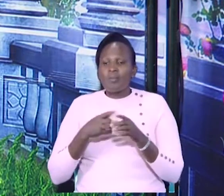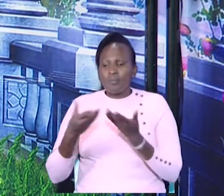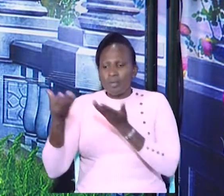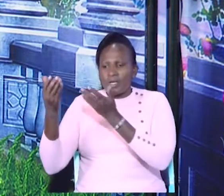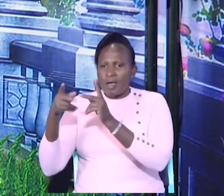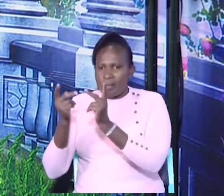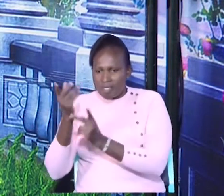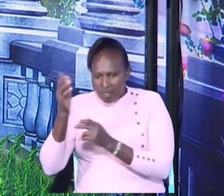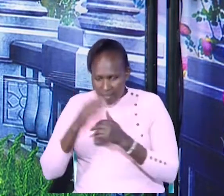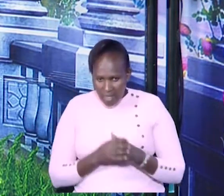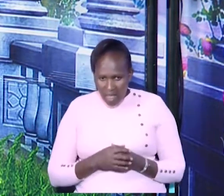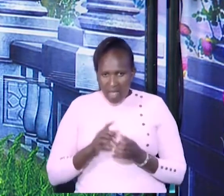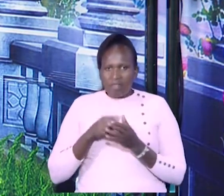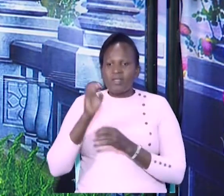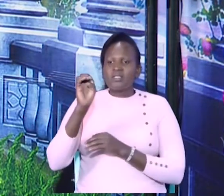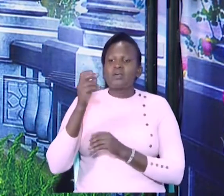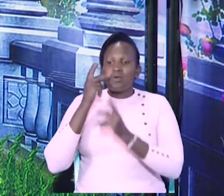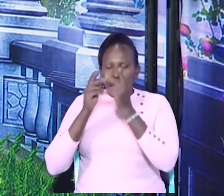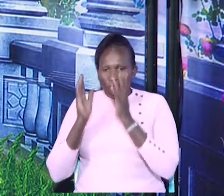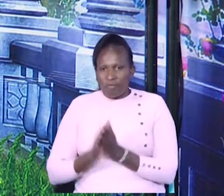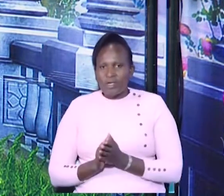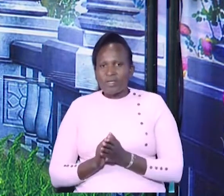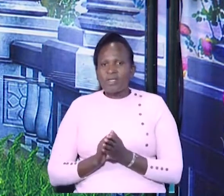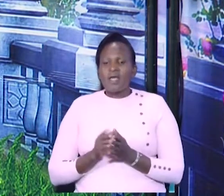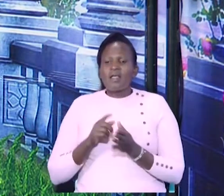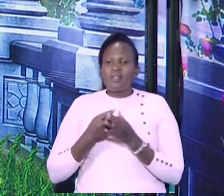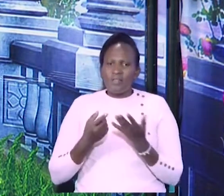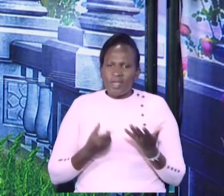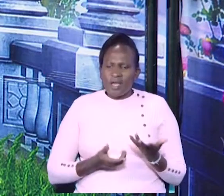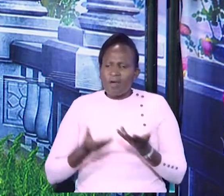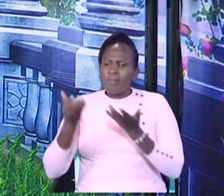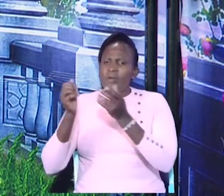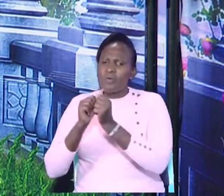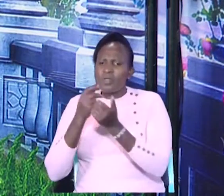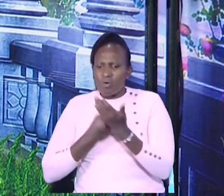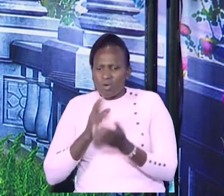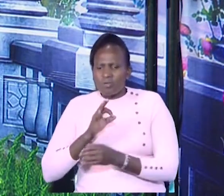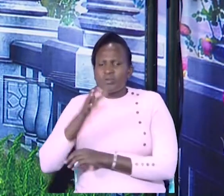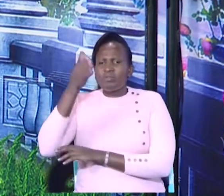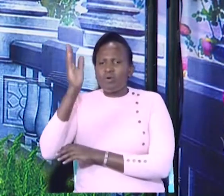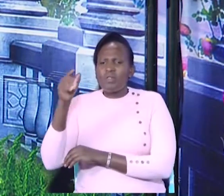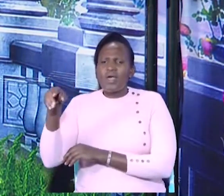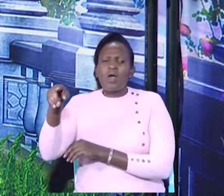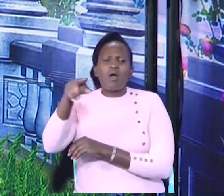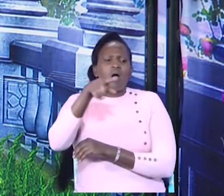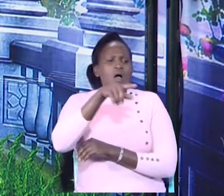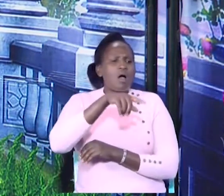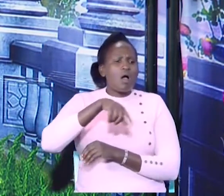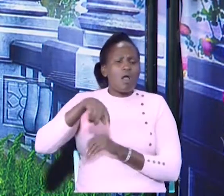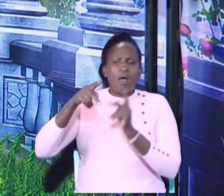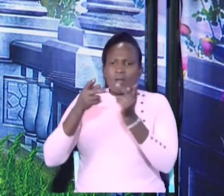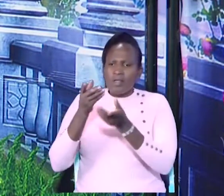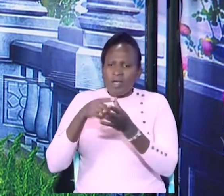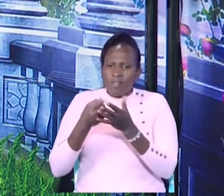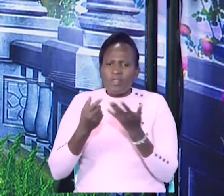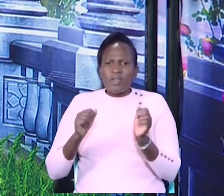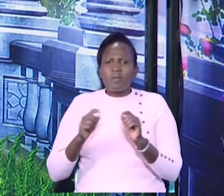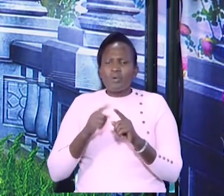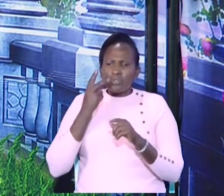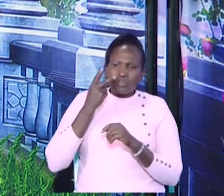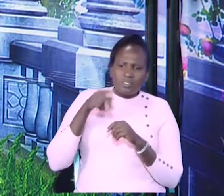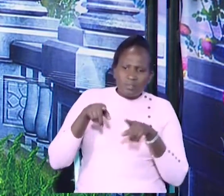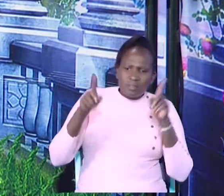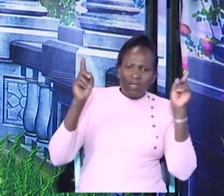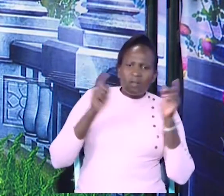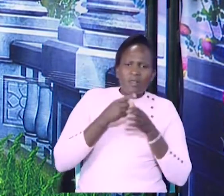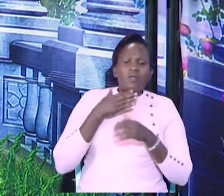alipopelekwa mahali pale, Ezekiel wadad aloud, akapelekwa na roho wa Bwana, akasunguka mahali pale, na akaweza kujionea. Kwa